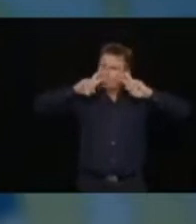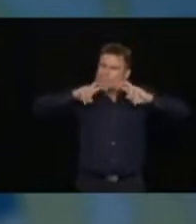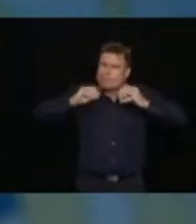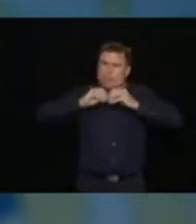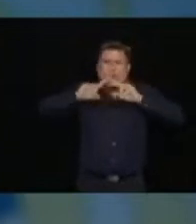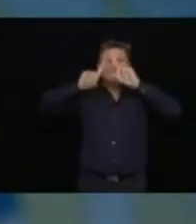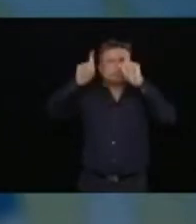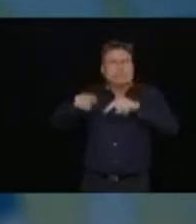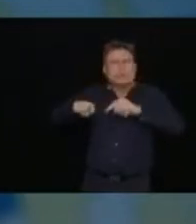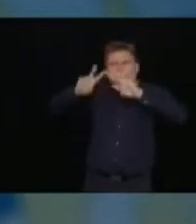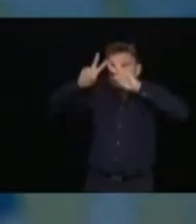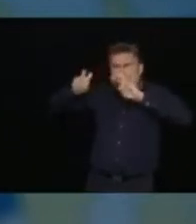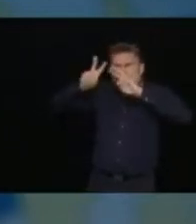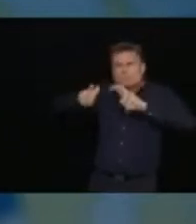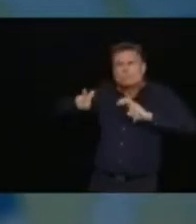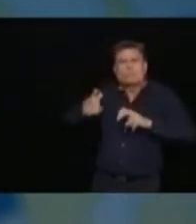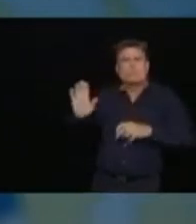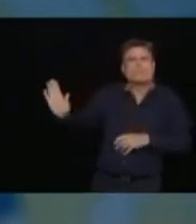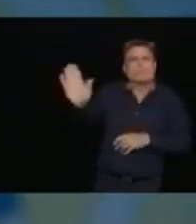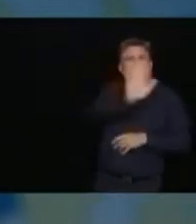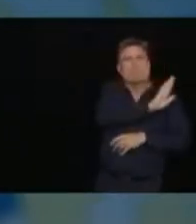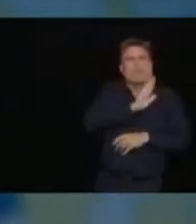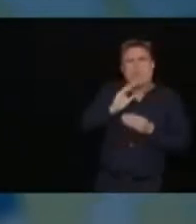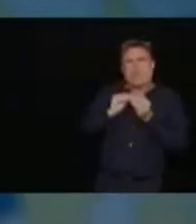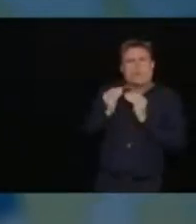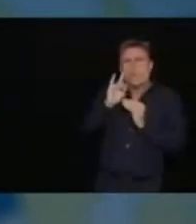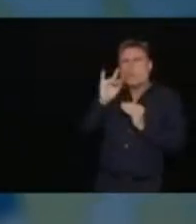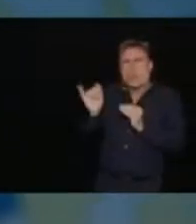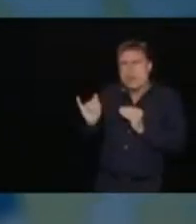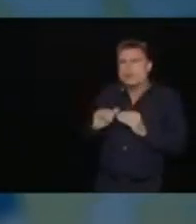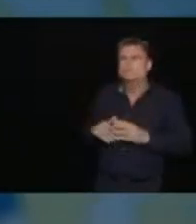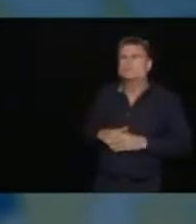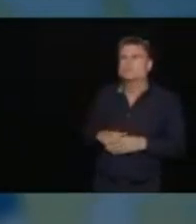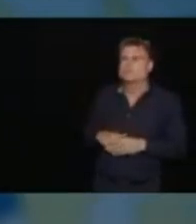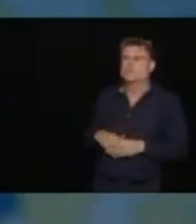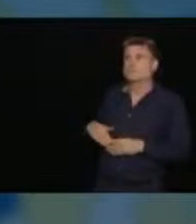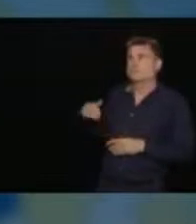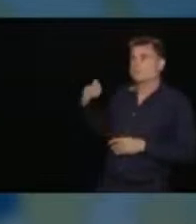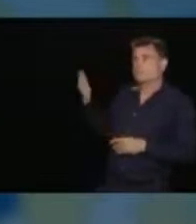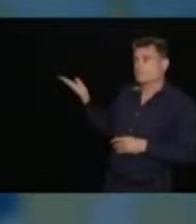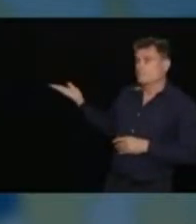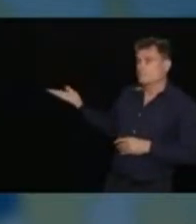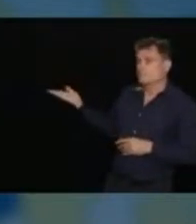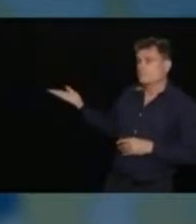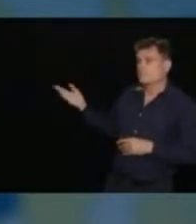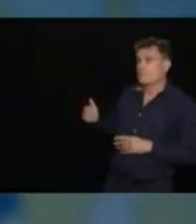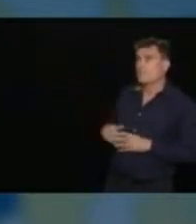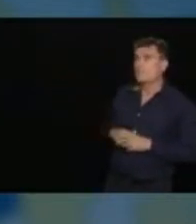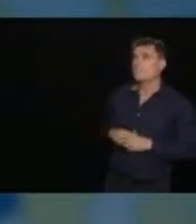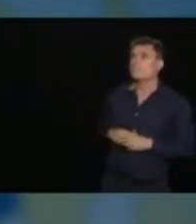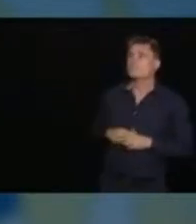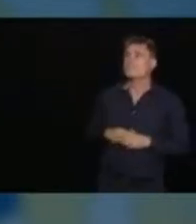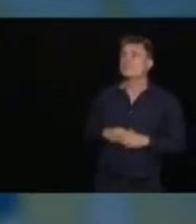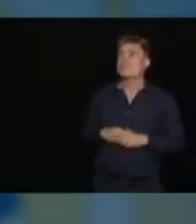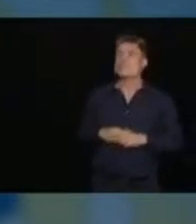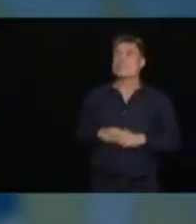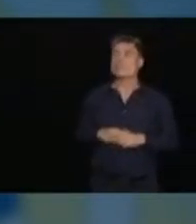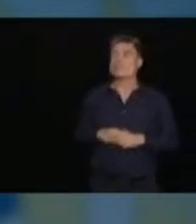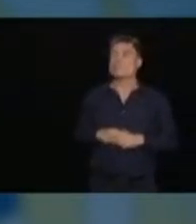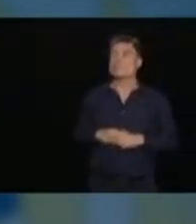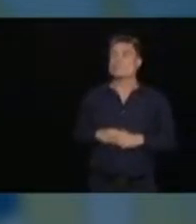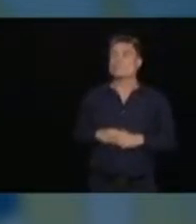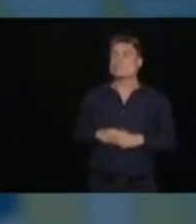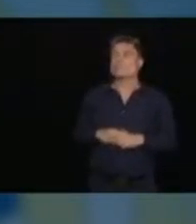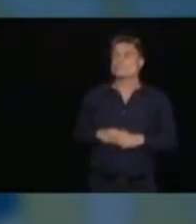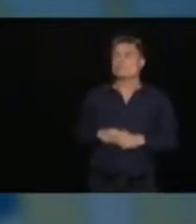14%，飞沙是29%。 Essentially, 1 in 10 adult British Columbians completed the survey. 他说我们10个人里边有1个人